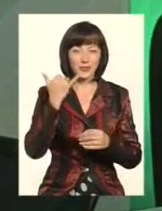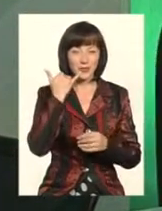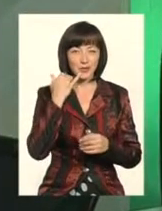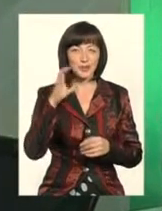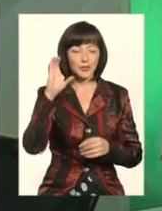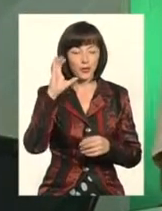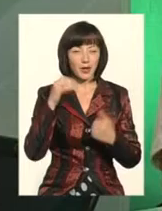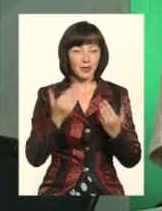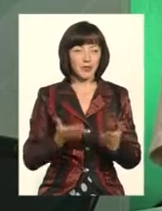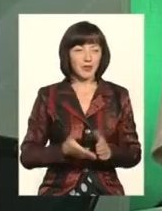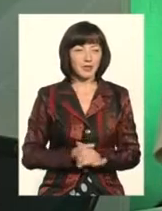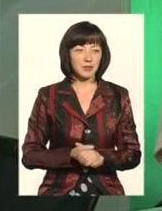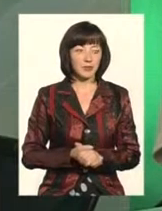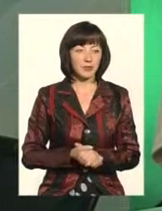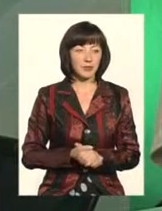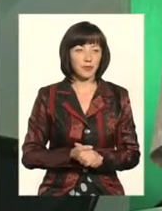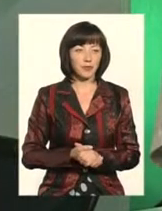вас.